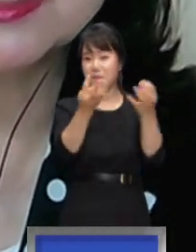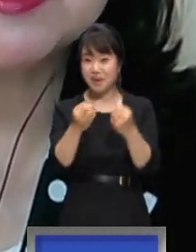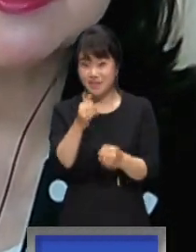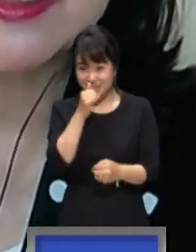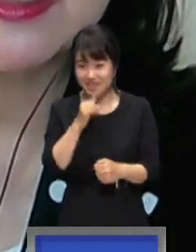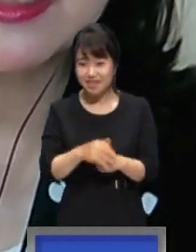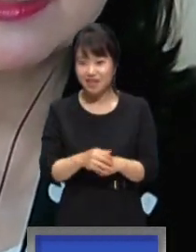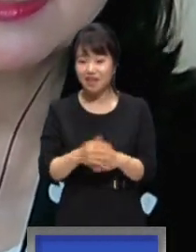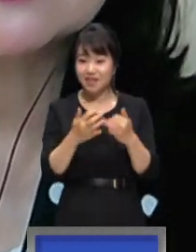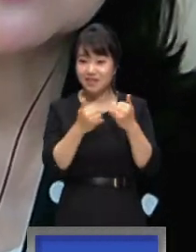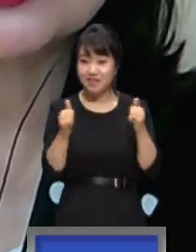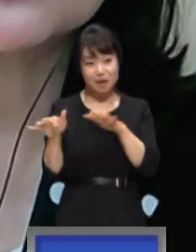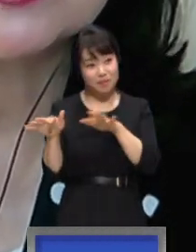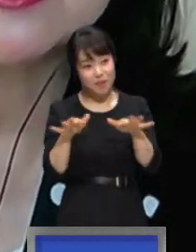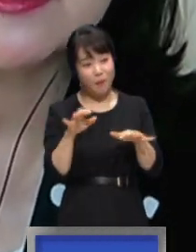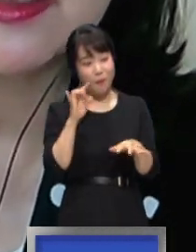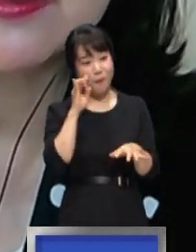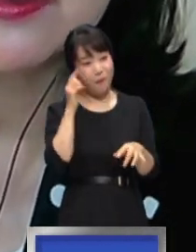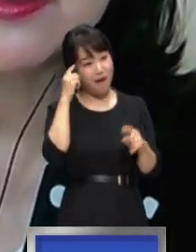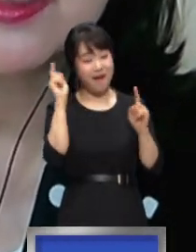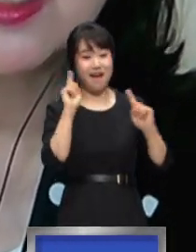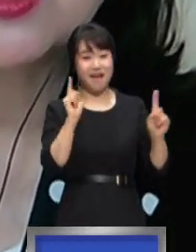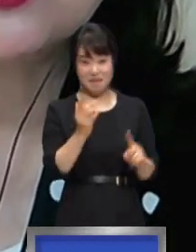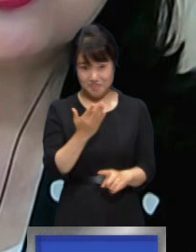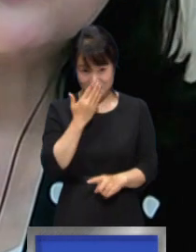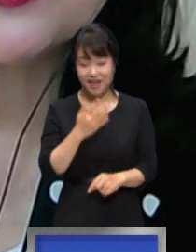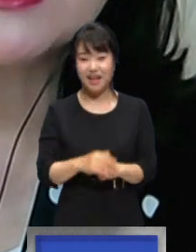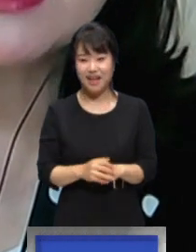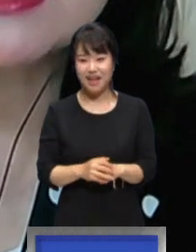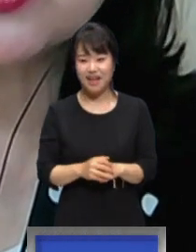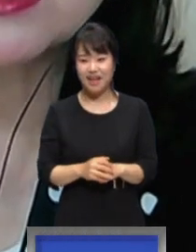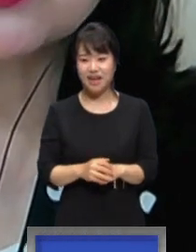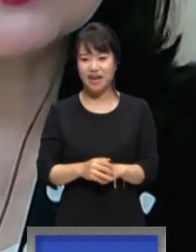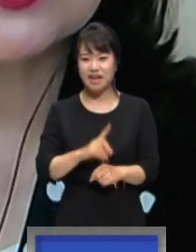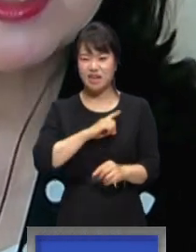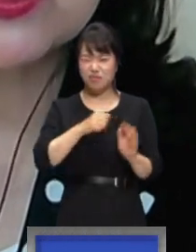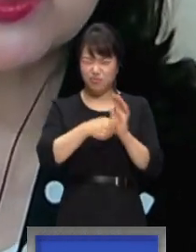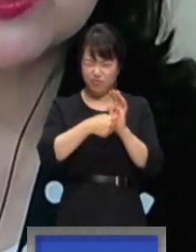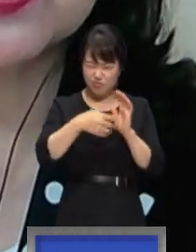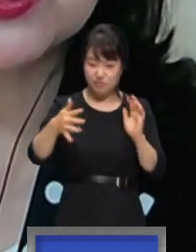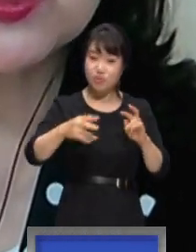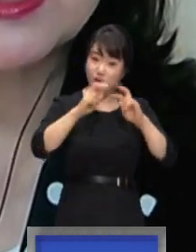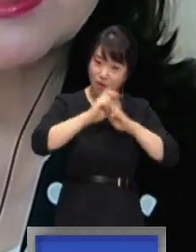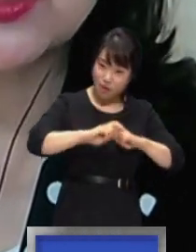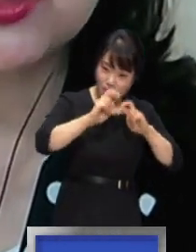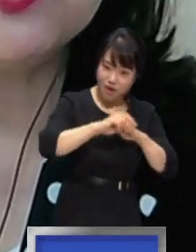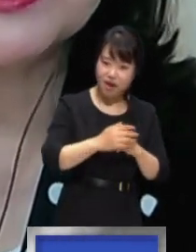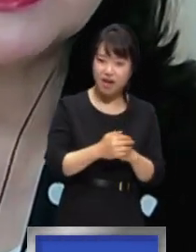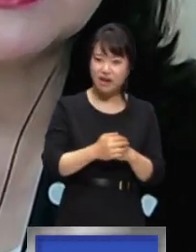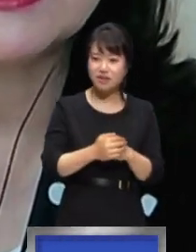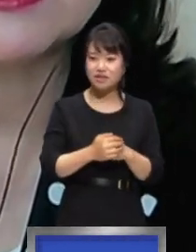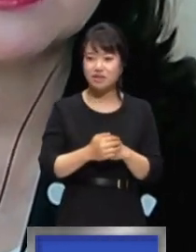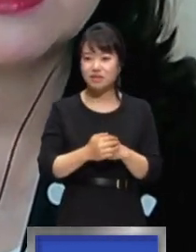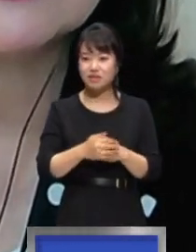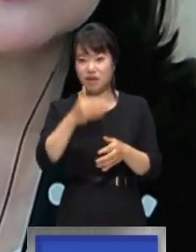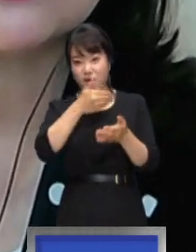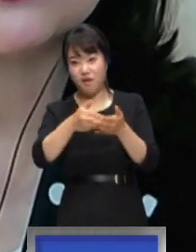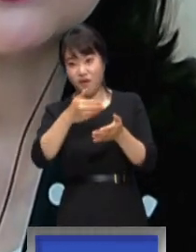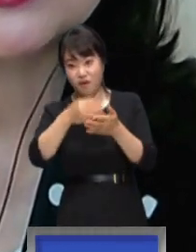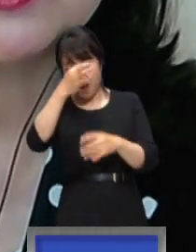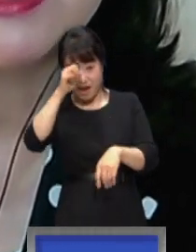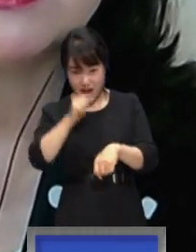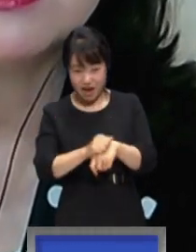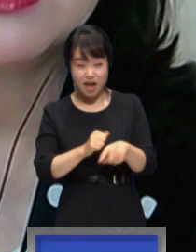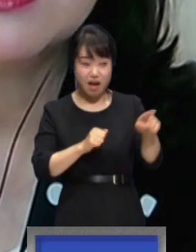있어서 시민들에게 힐링을 주고 있는데요. 유명한 가수가 공연하고 프로가 준비 진행하는